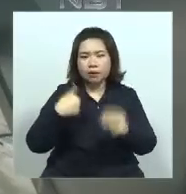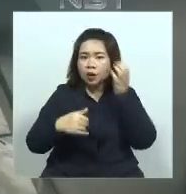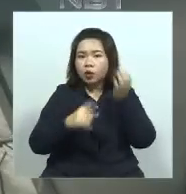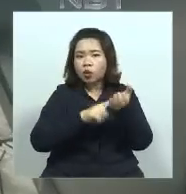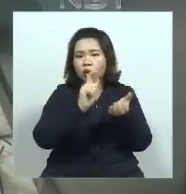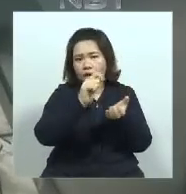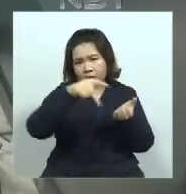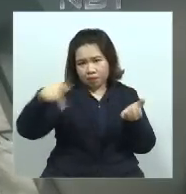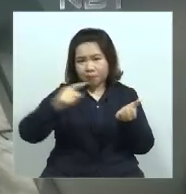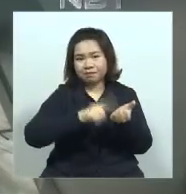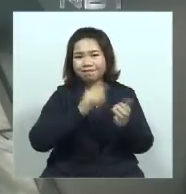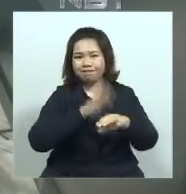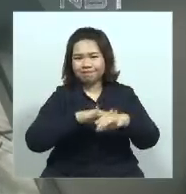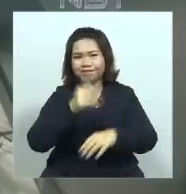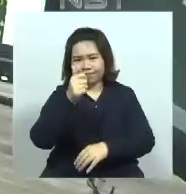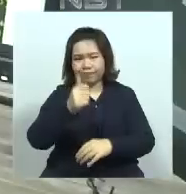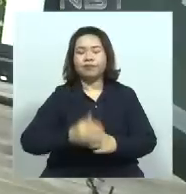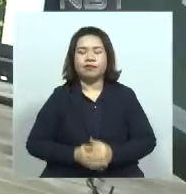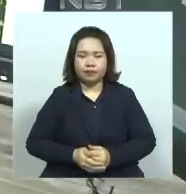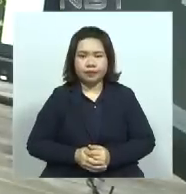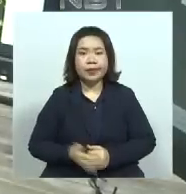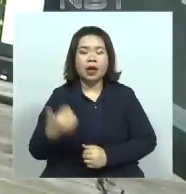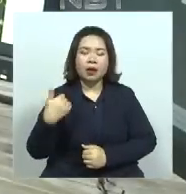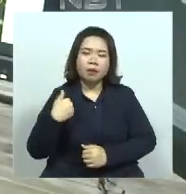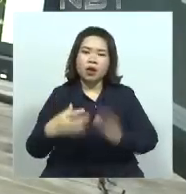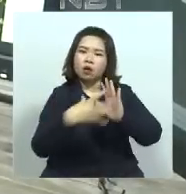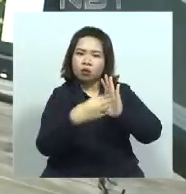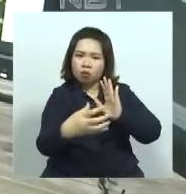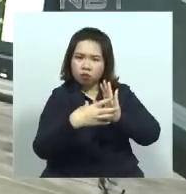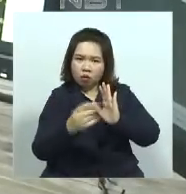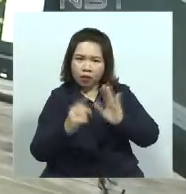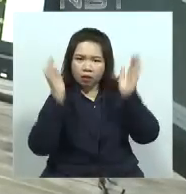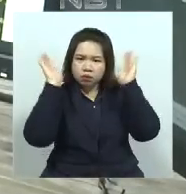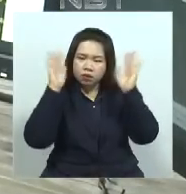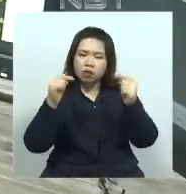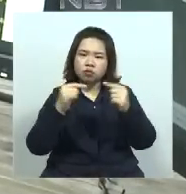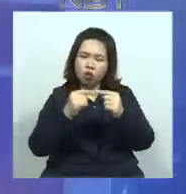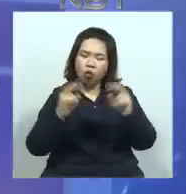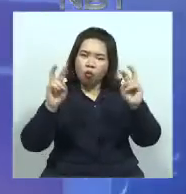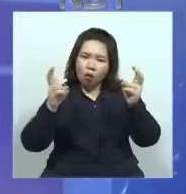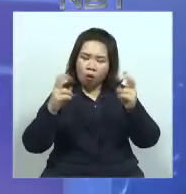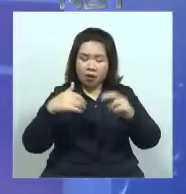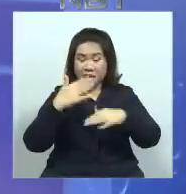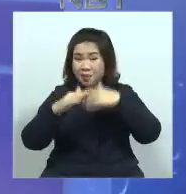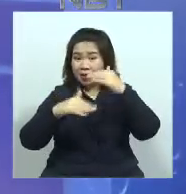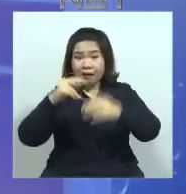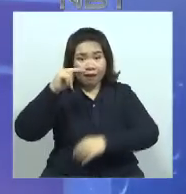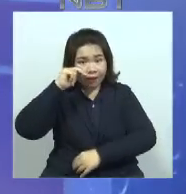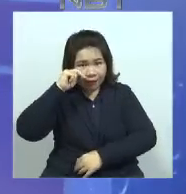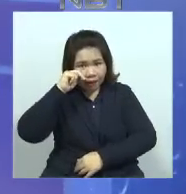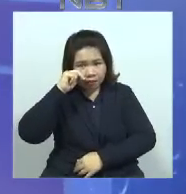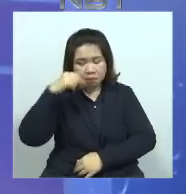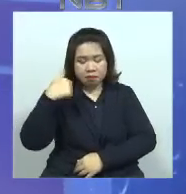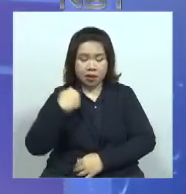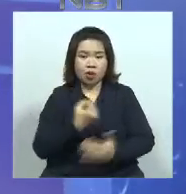คชันนอกจากนั้นนะครับก็ยังมีการเสวนาในหัวข้อต่อยอดนวัตกรรมยกระดับการบริหารจัดการทรัพยากรน้ำโดยผู้แทนจาก5